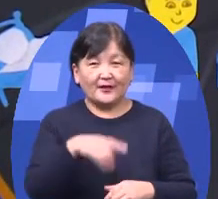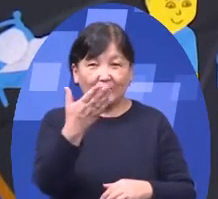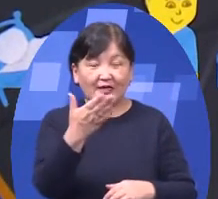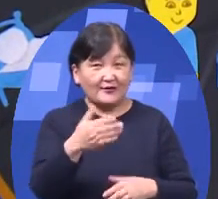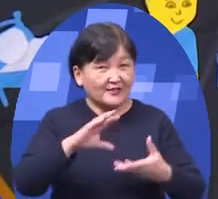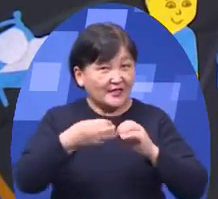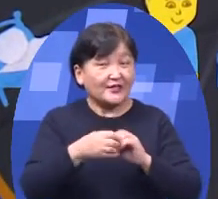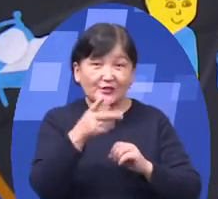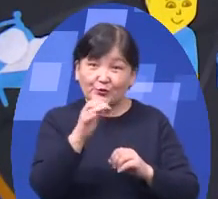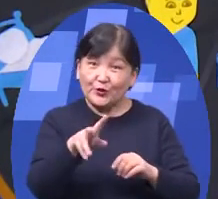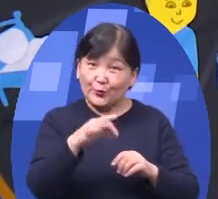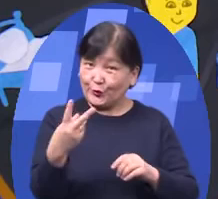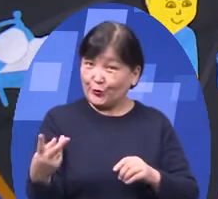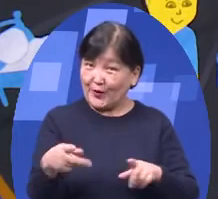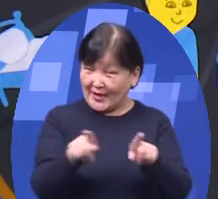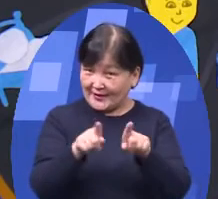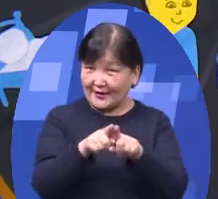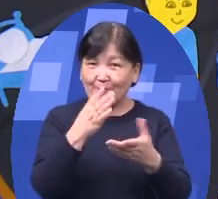Энэ та нарын хийдэг зүйл мөн үү?